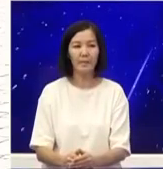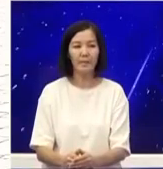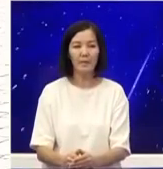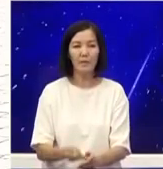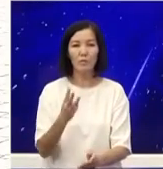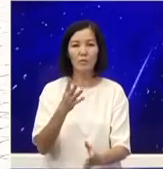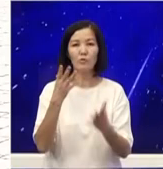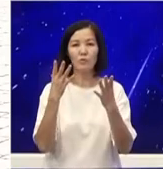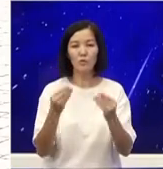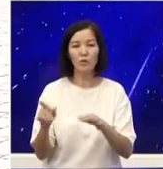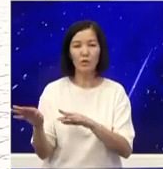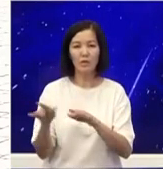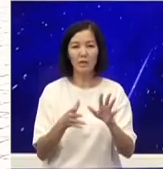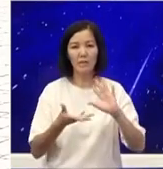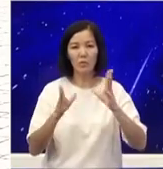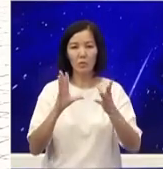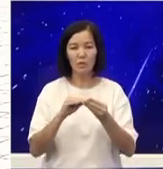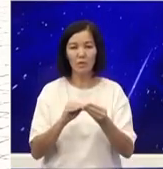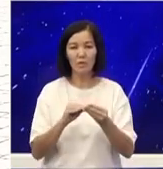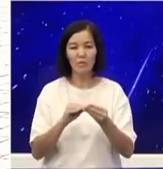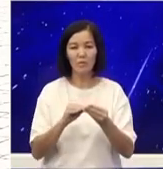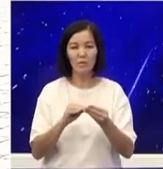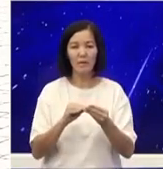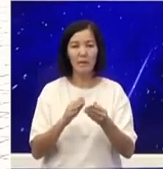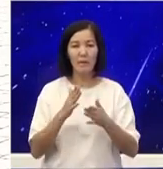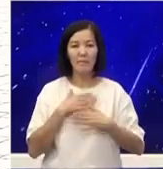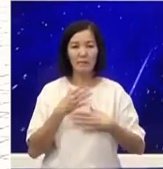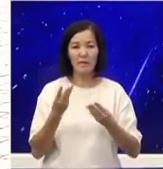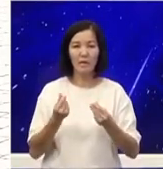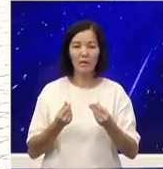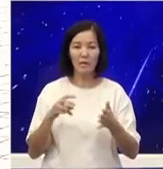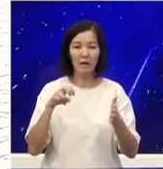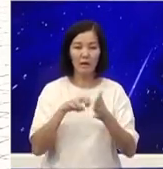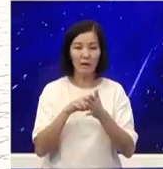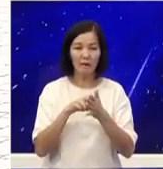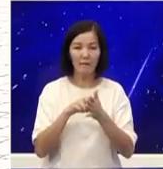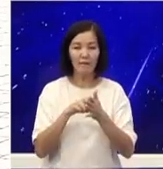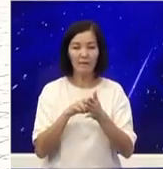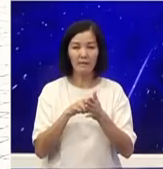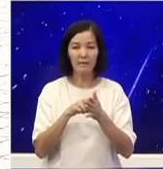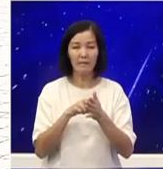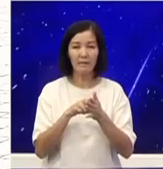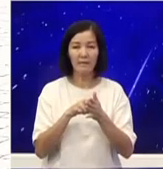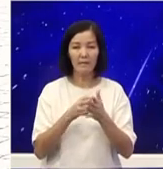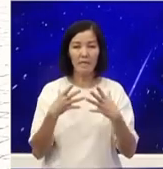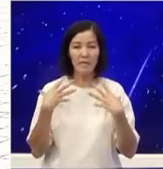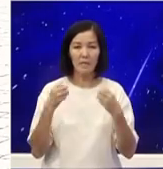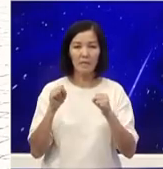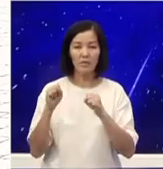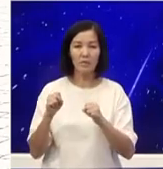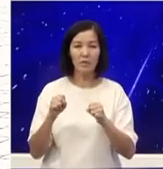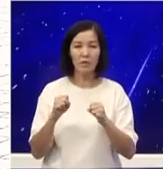3 күнге жалғасатын бұл акцияның қорытындысы бойынша біз түскен алғыс ұсыныстарға сараптама жасап, ары қарай денсаулық сақтау